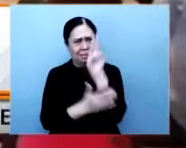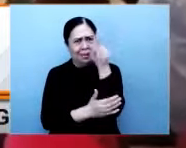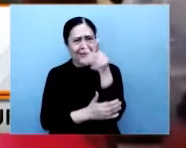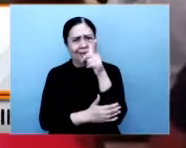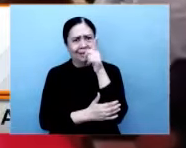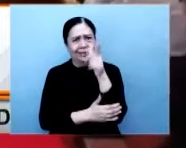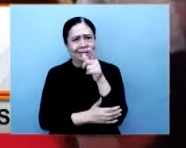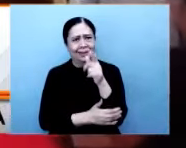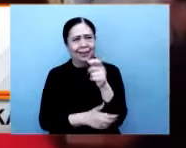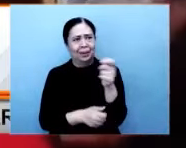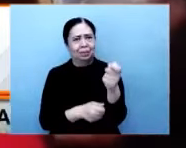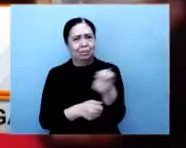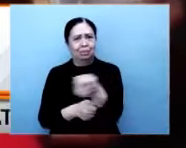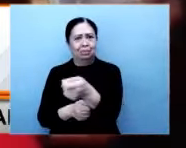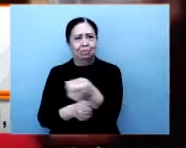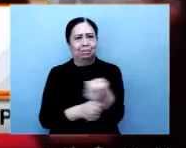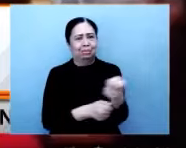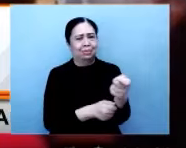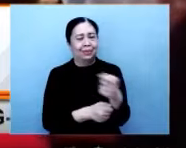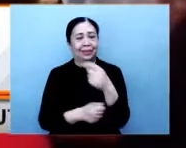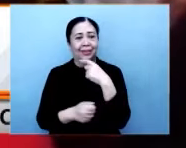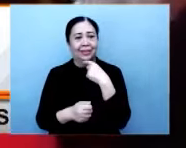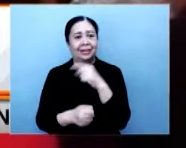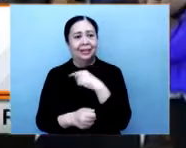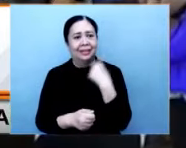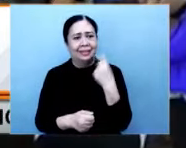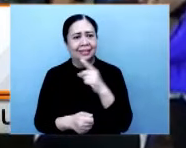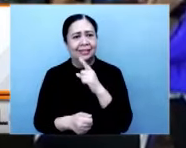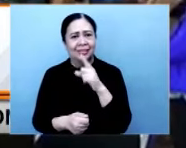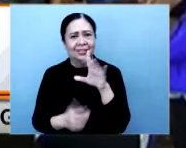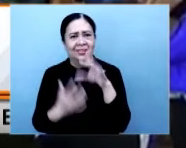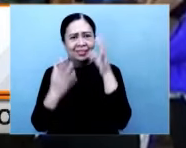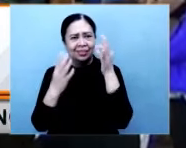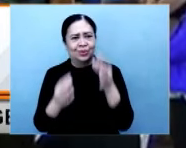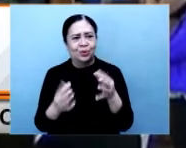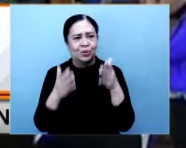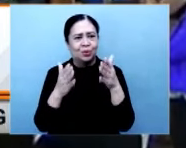mga deboto. Ayon sa pari, pinili niya ang ganitong paraan para